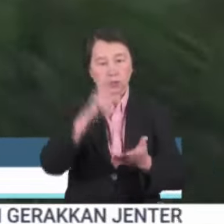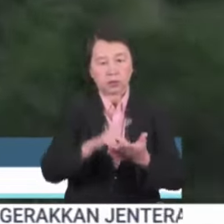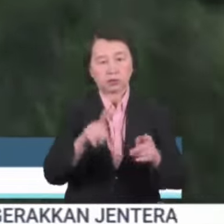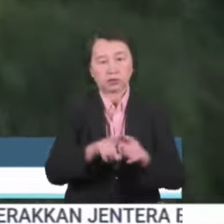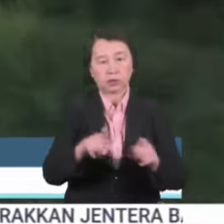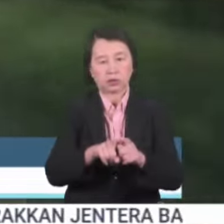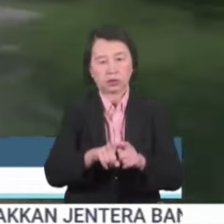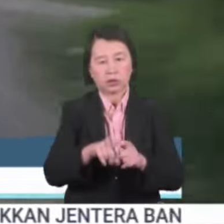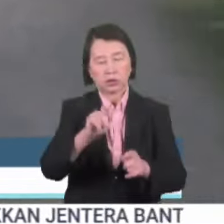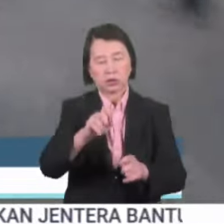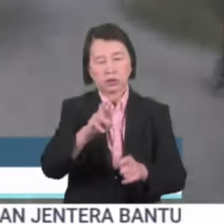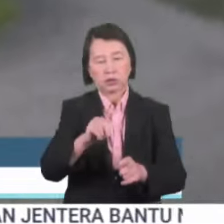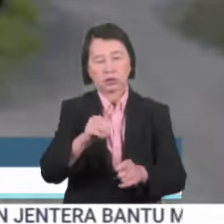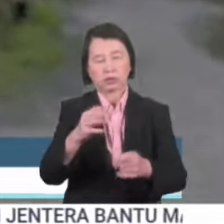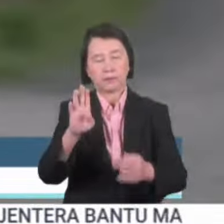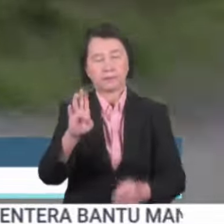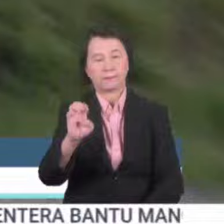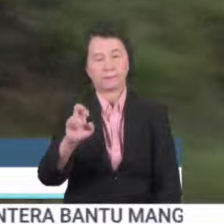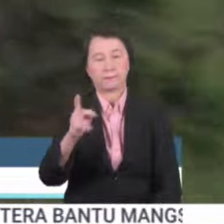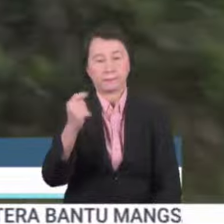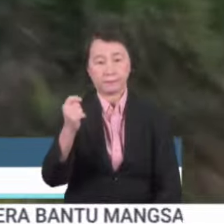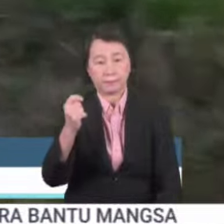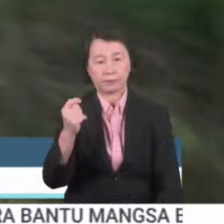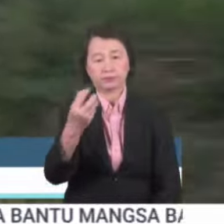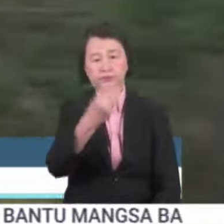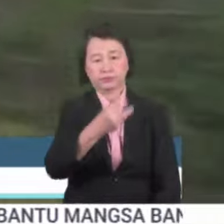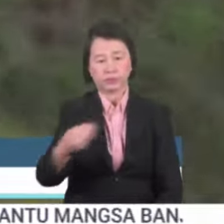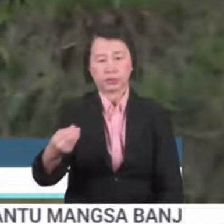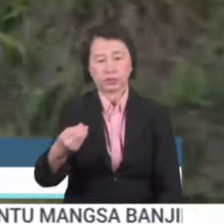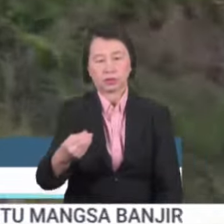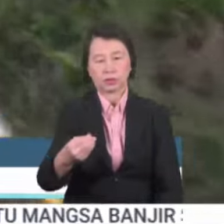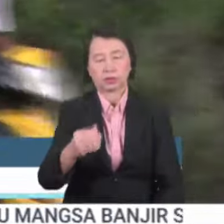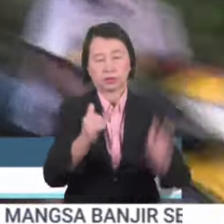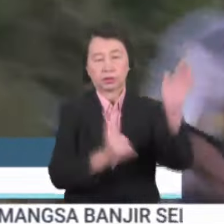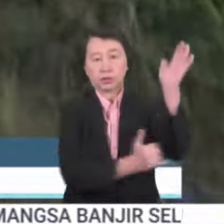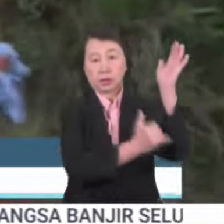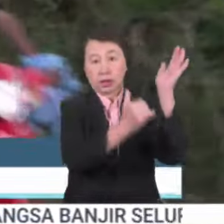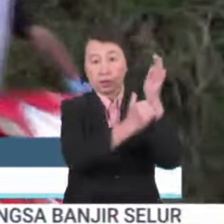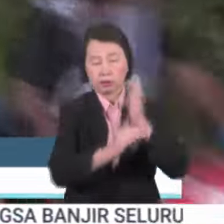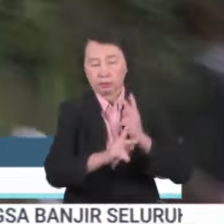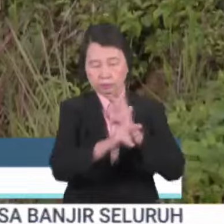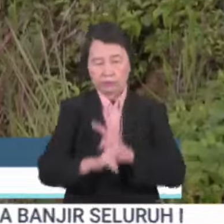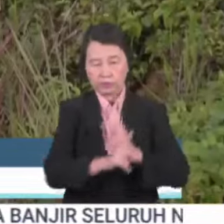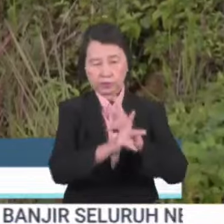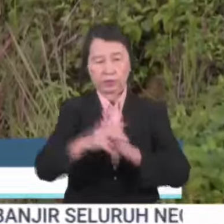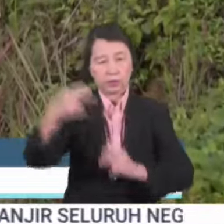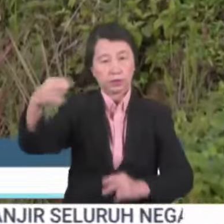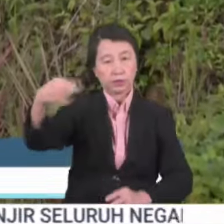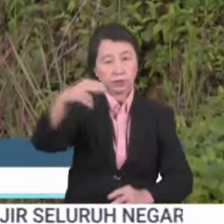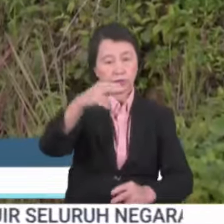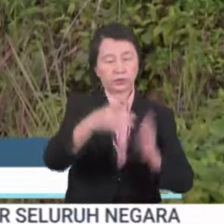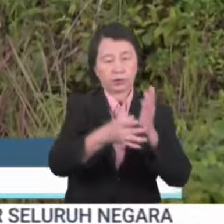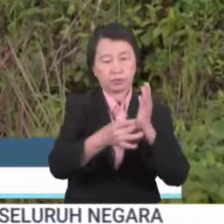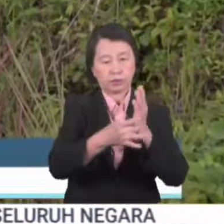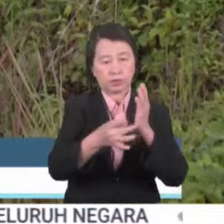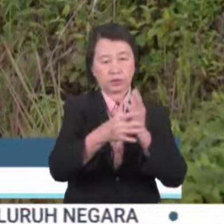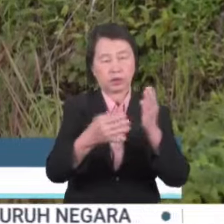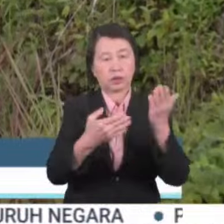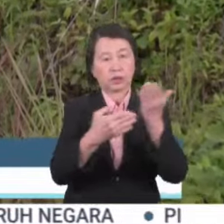sebagai Napier's Grass. Manakala, Yayasan Pemuliharaan Hijau Minyak Sawit